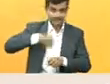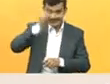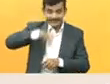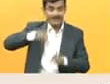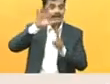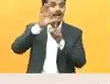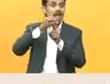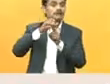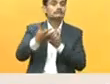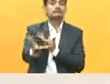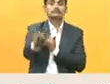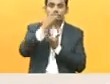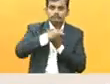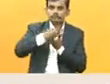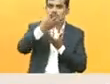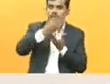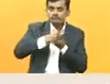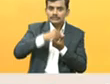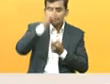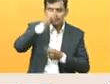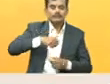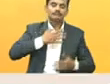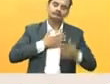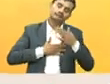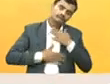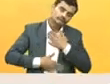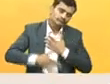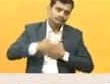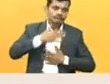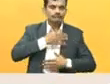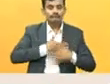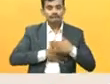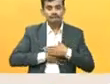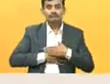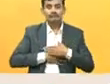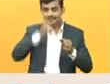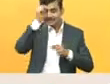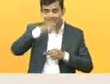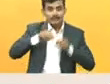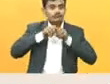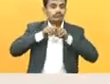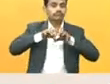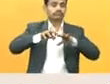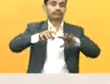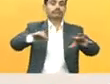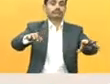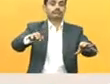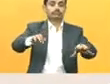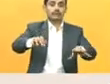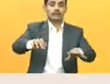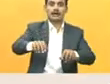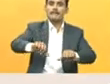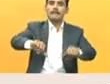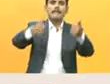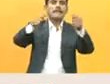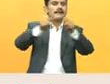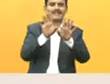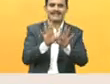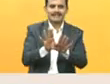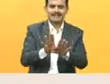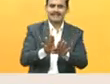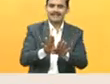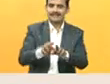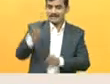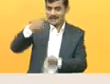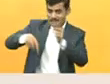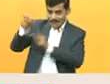सिखाती है कि हम शांति प्रिय हैं और रहें। हमारा साम्राज्य, हमारी फतेह दूसरे तरह की रही है। हमने